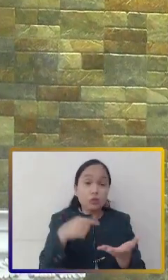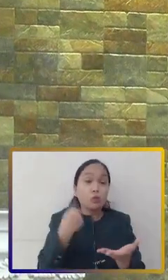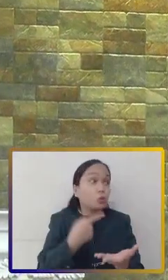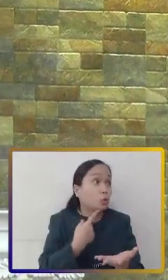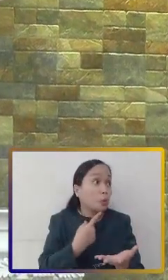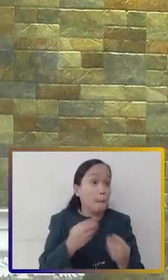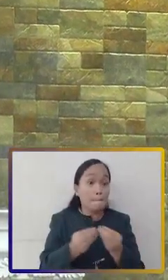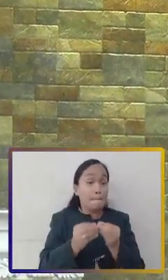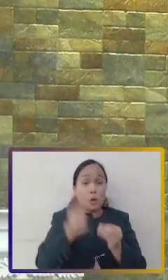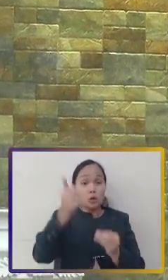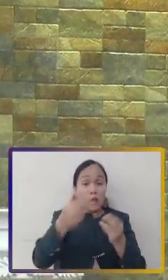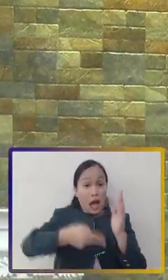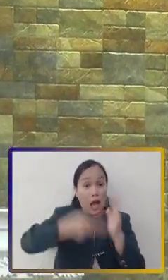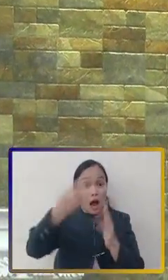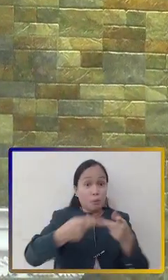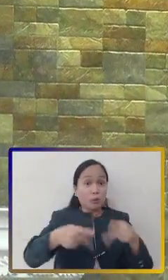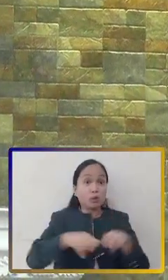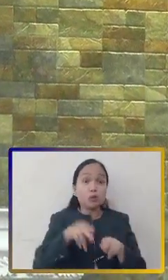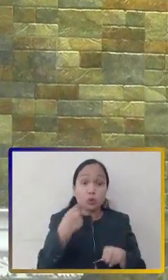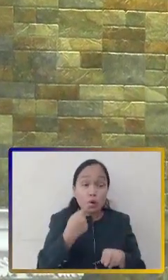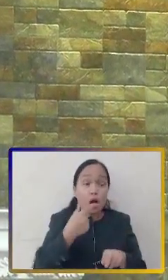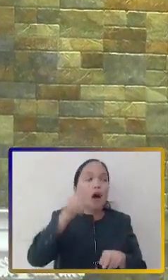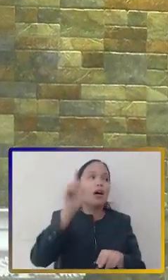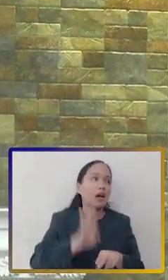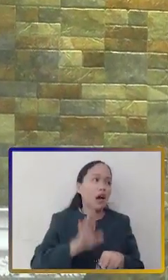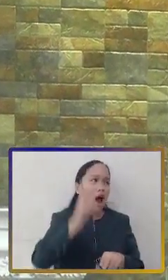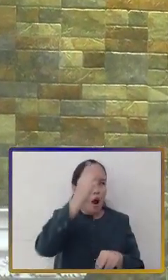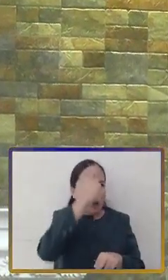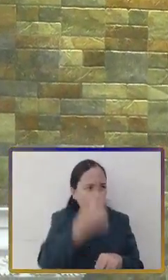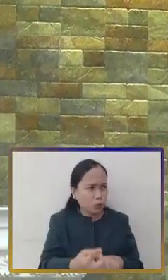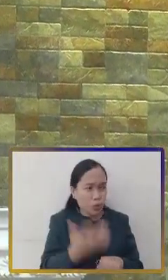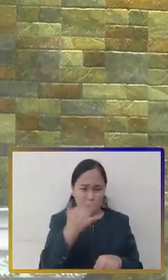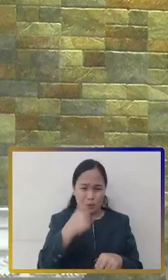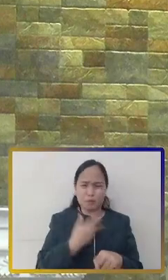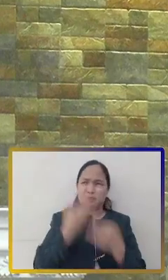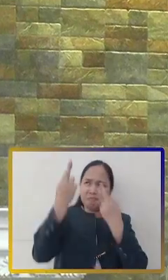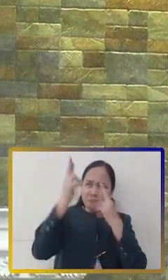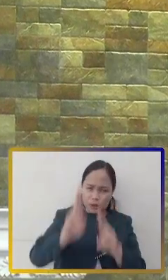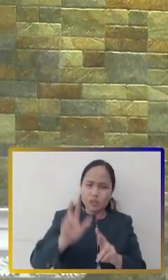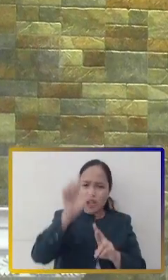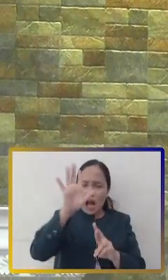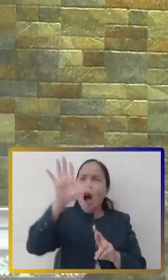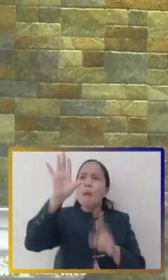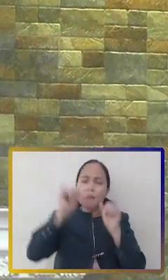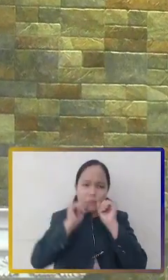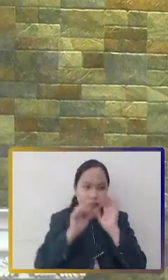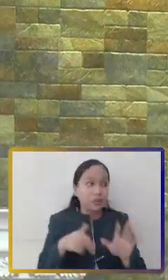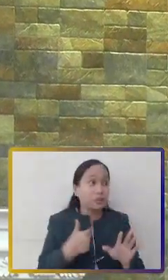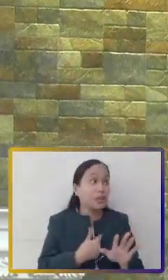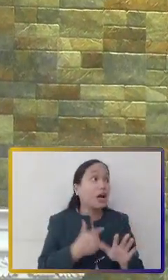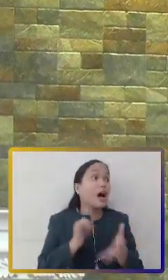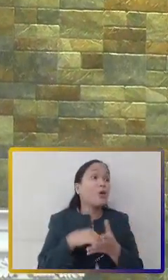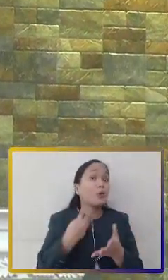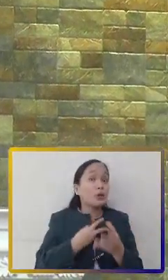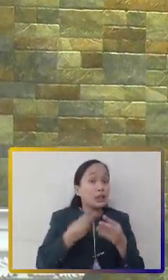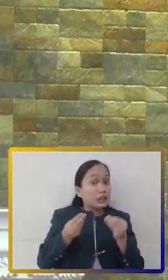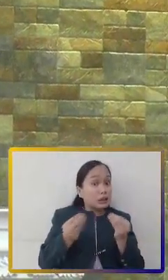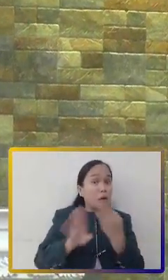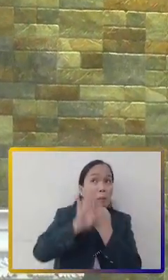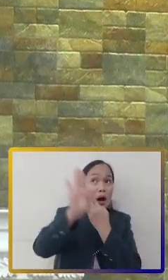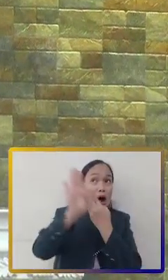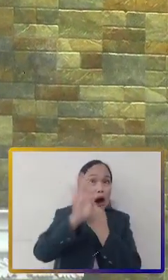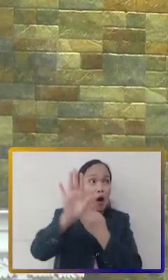iba. Pinagpapala tayo ng Diyos dahil sa kinikilala natin ng Diyos, pinagpapala tayo ng Diyos, and